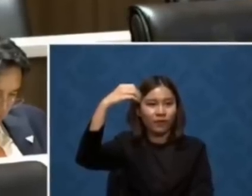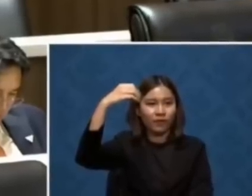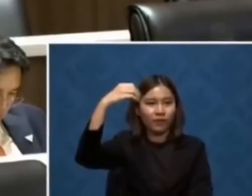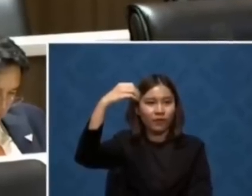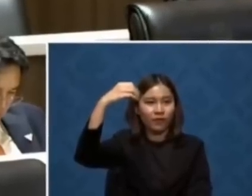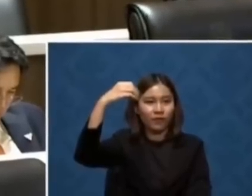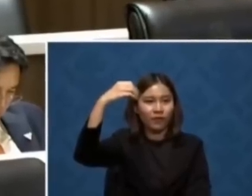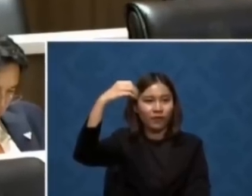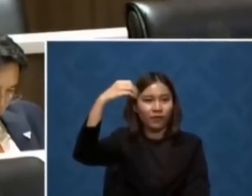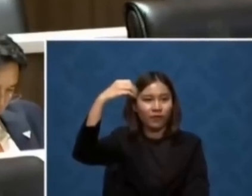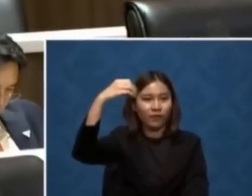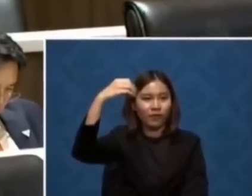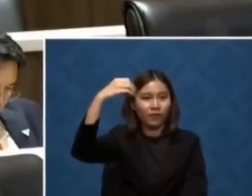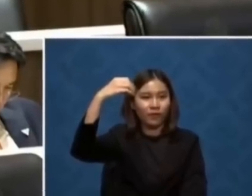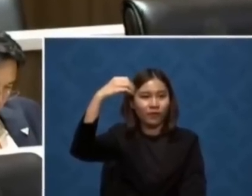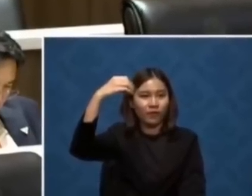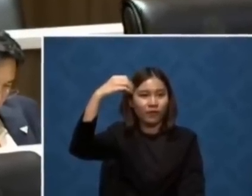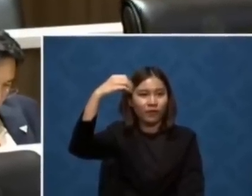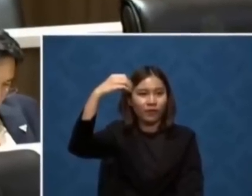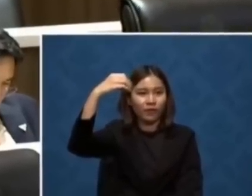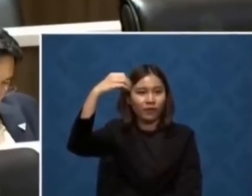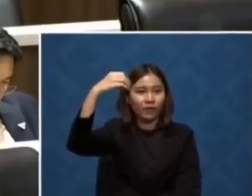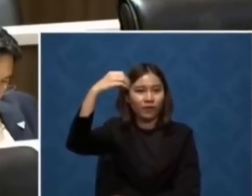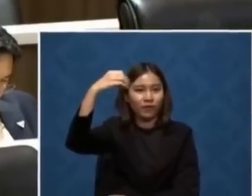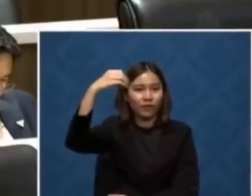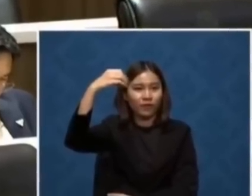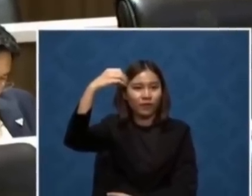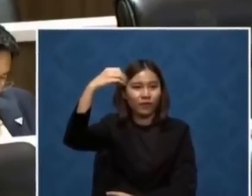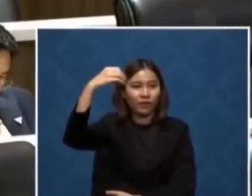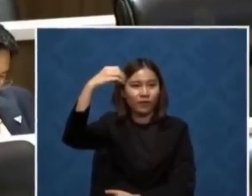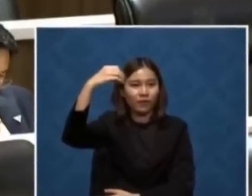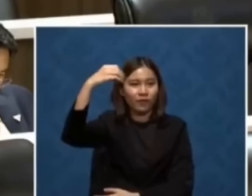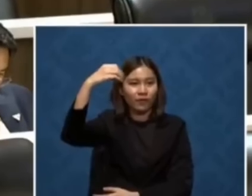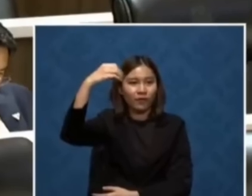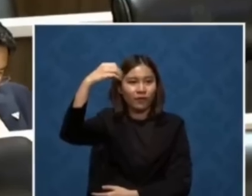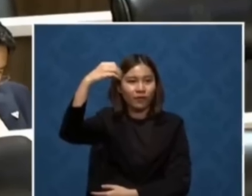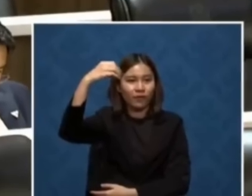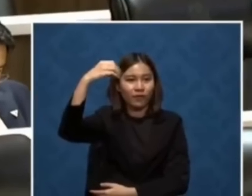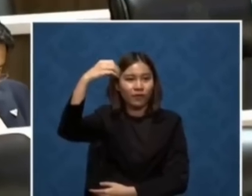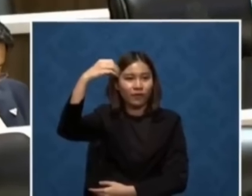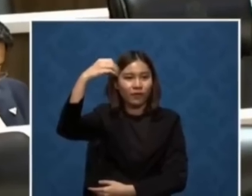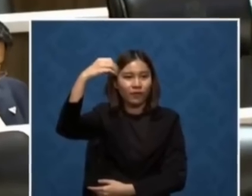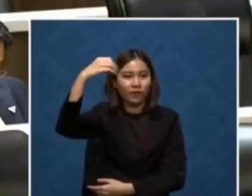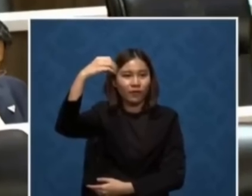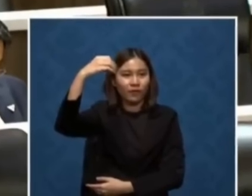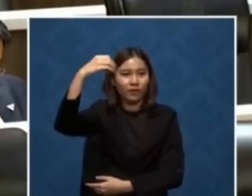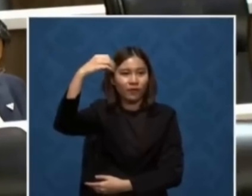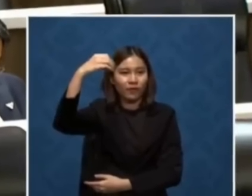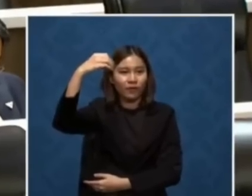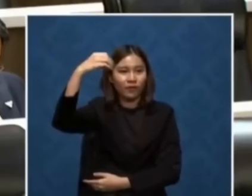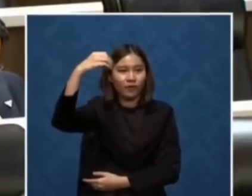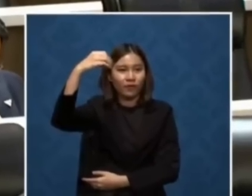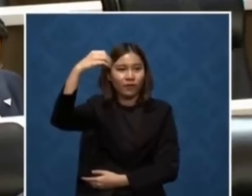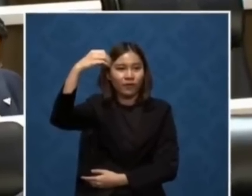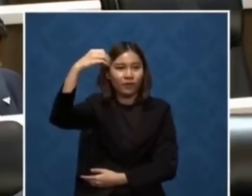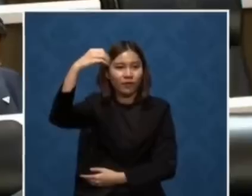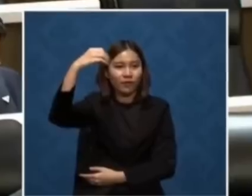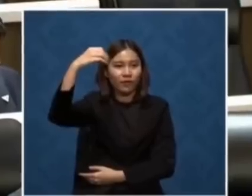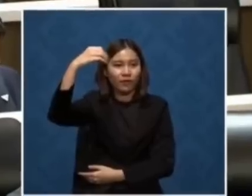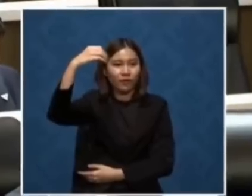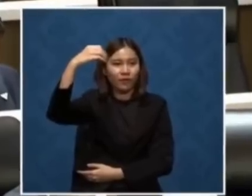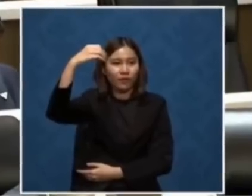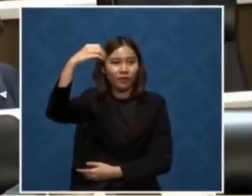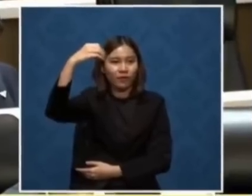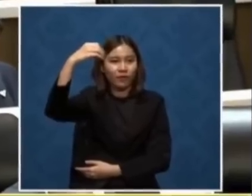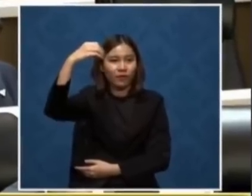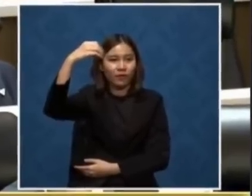การกำกับกิจการพลังงานไม่ทำอะไรไม่รู้ไม่เห็นนี่แหละครับรัฐบาลที่มีนายทุนโรงงาน